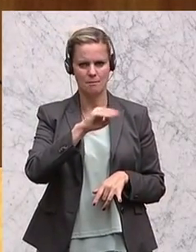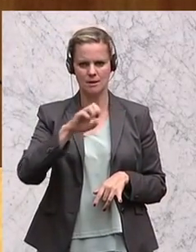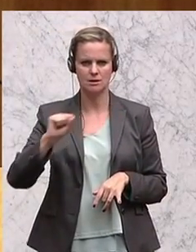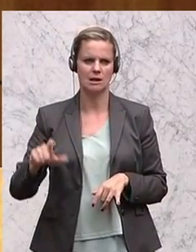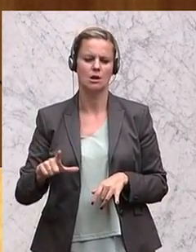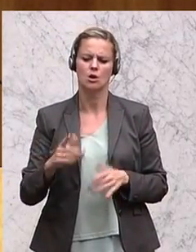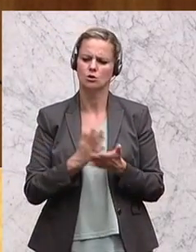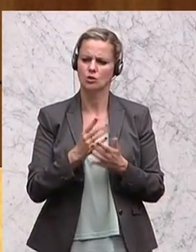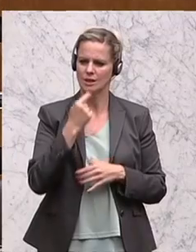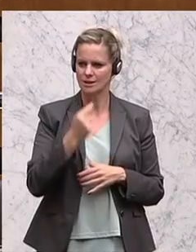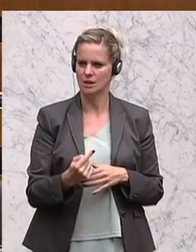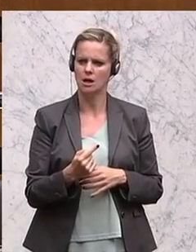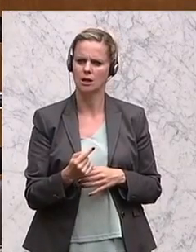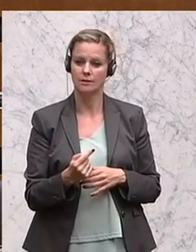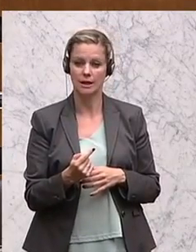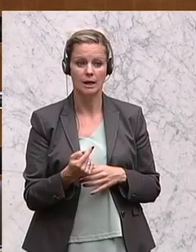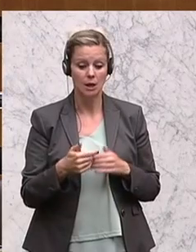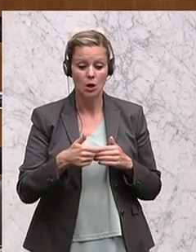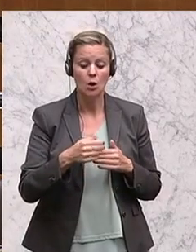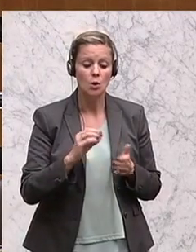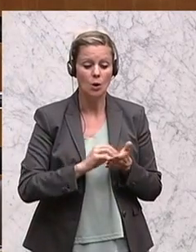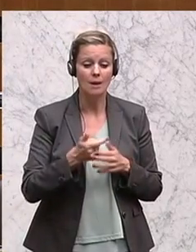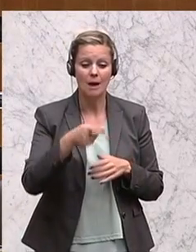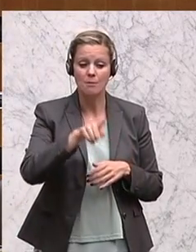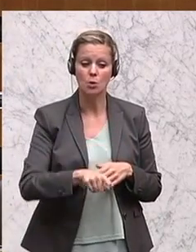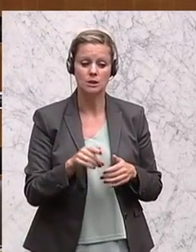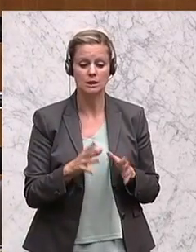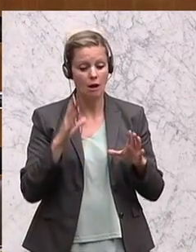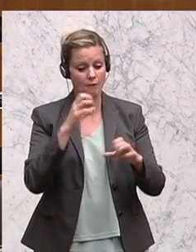nächsten 3 Monate wird sie sich um Ausbildung und Arbeitsmarktpolitik kümmern.